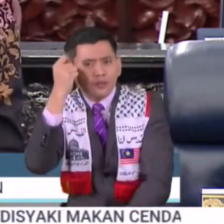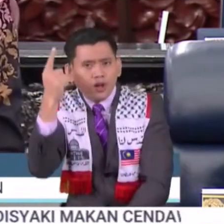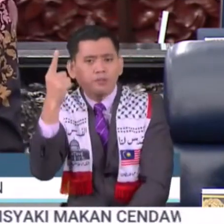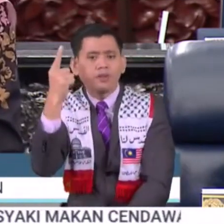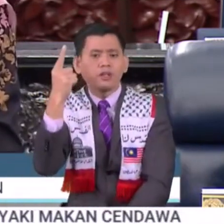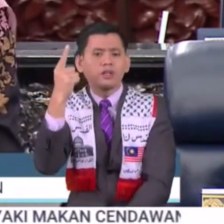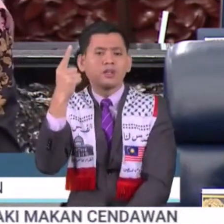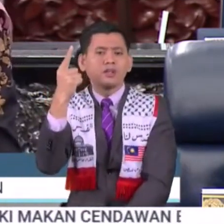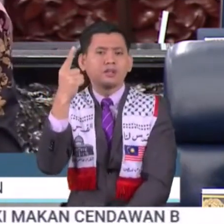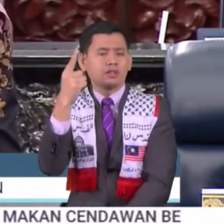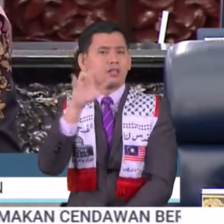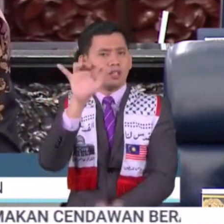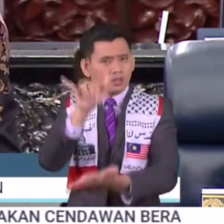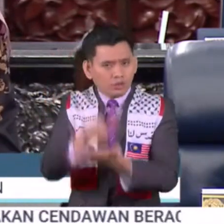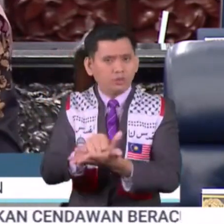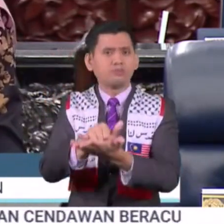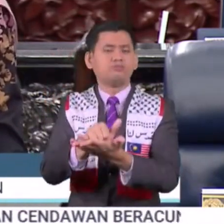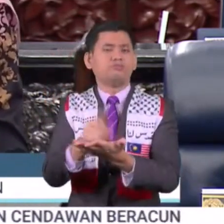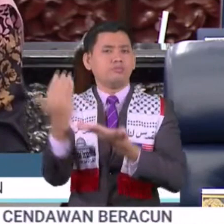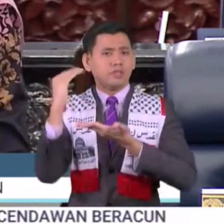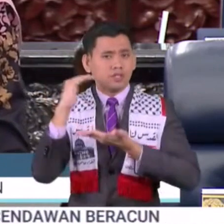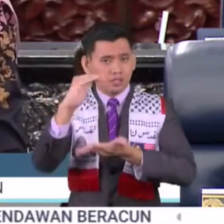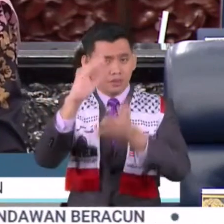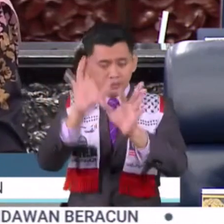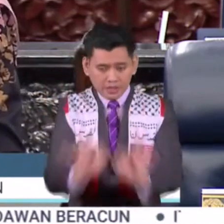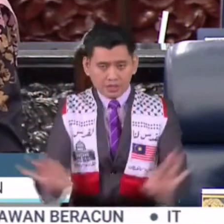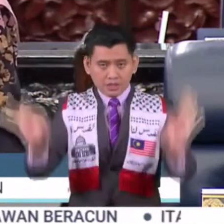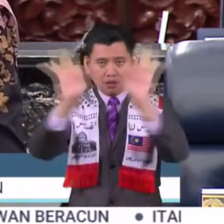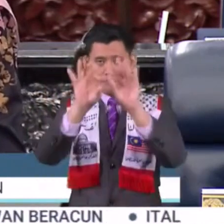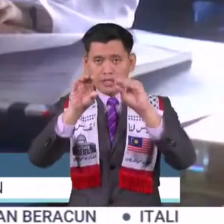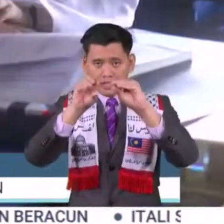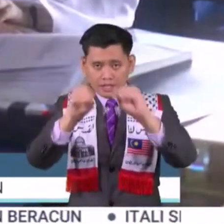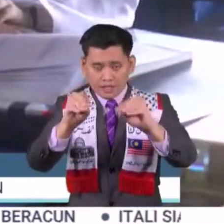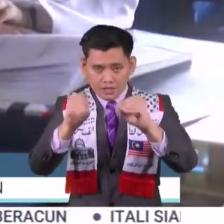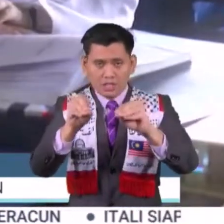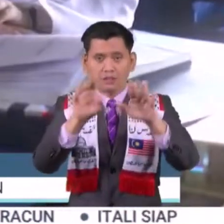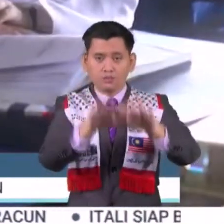sebagai satu mesej yang penting untuk mendidik kemanusiaan.